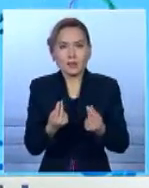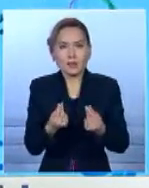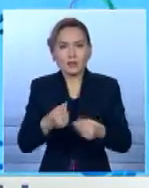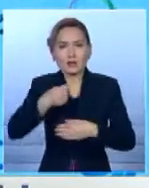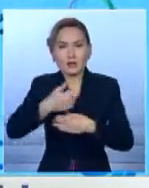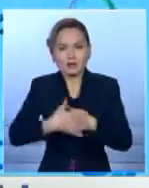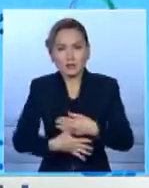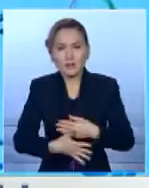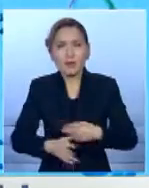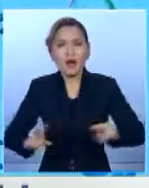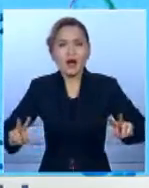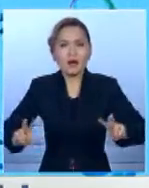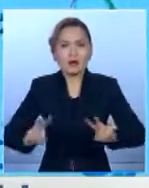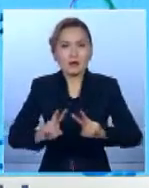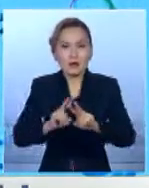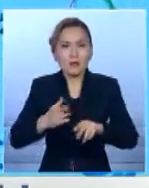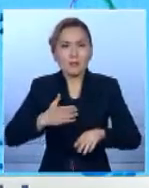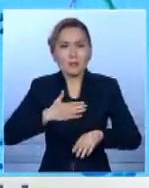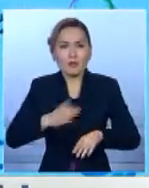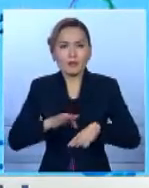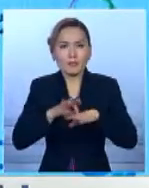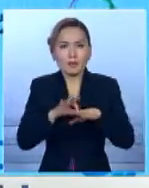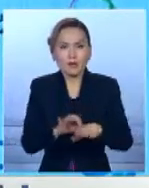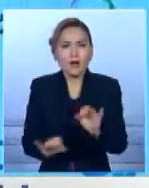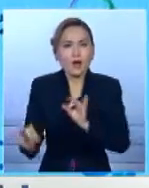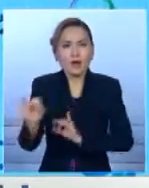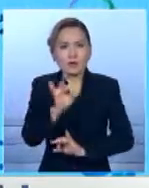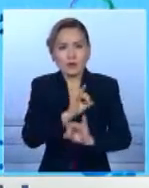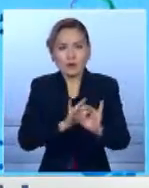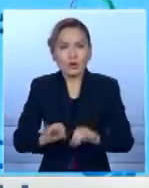центр «Астана». Мы провели переговоры